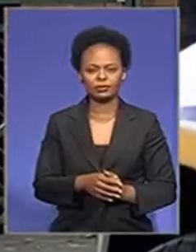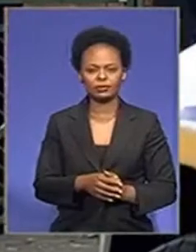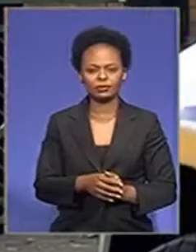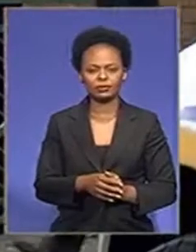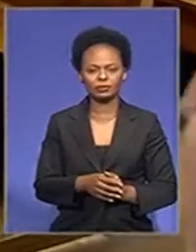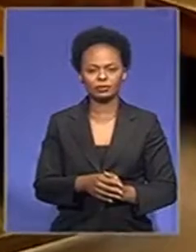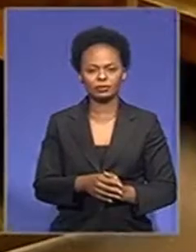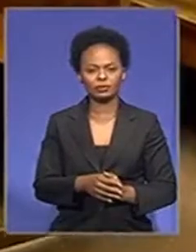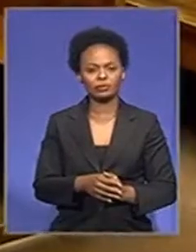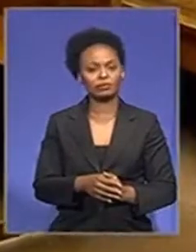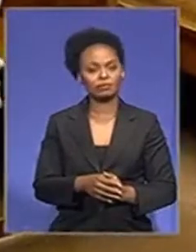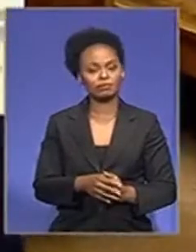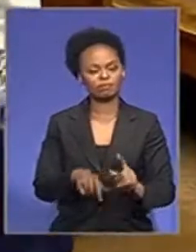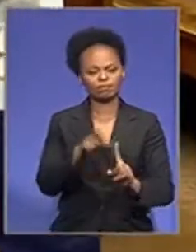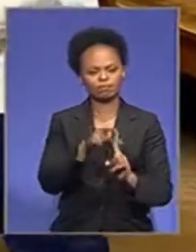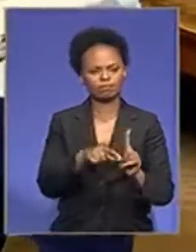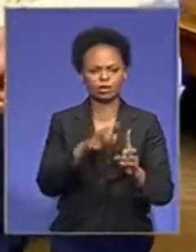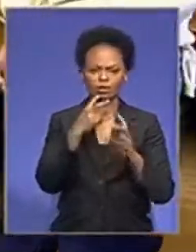yo mongwe wa bona o makaditše kgoro